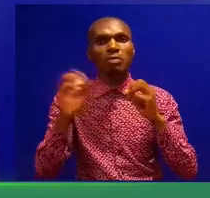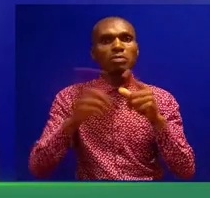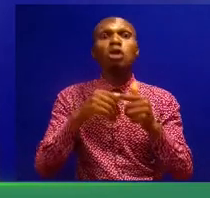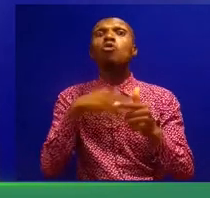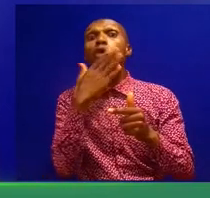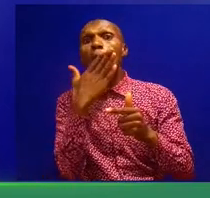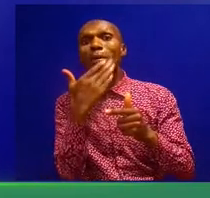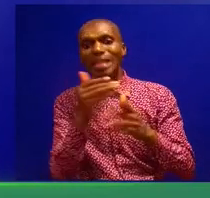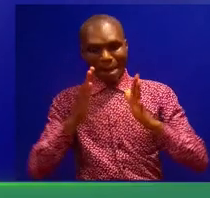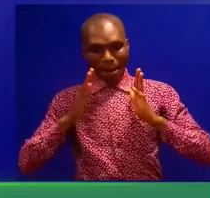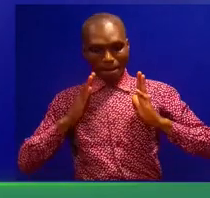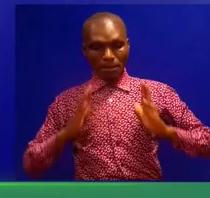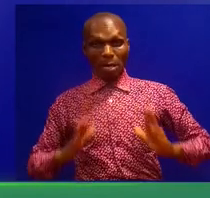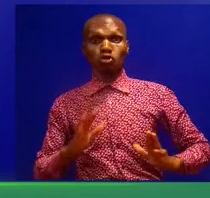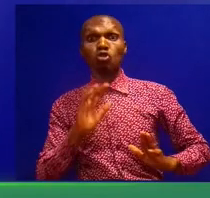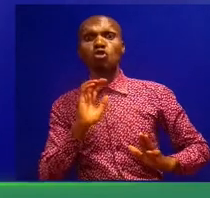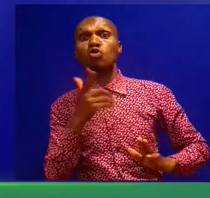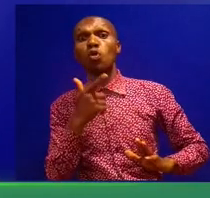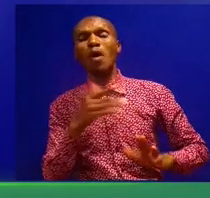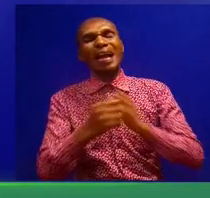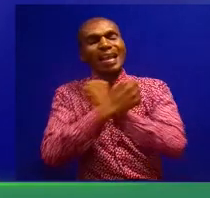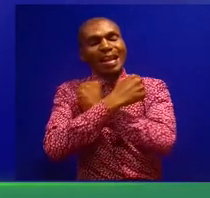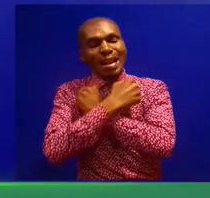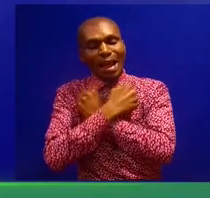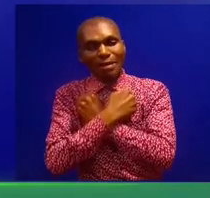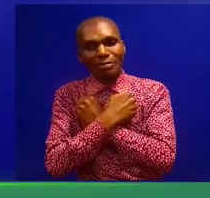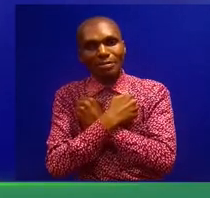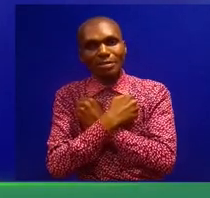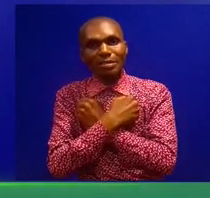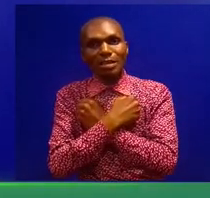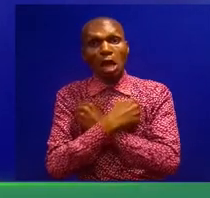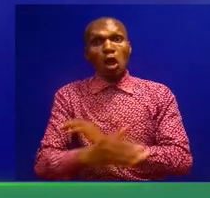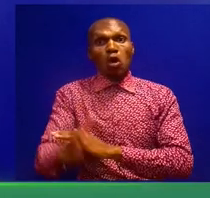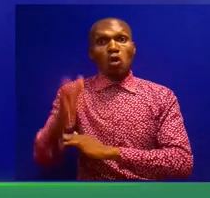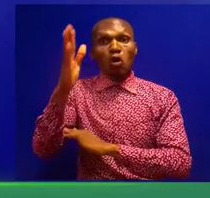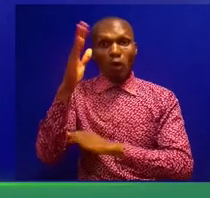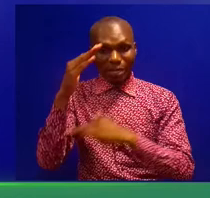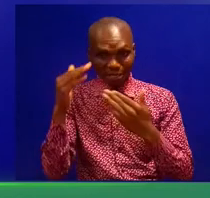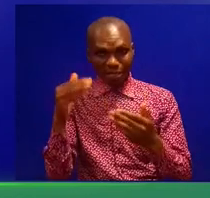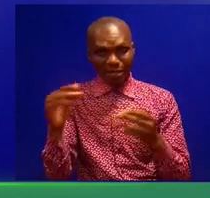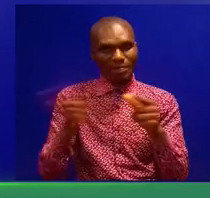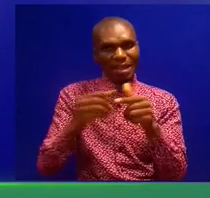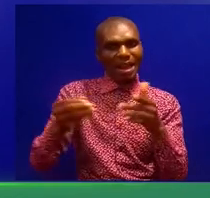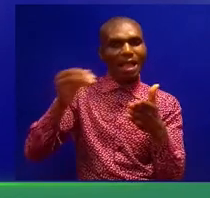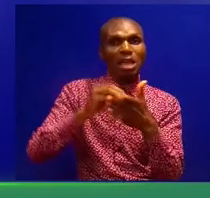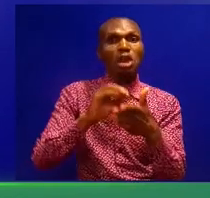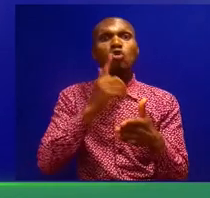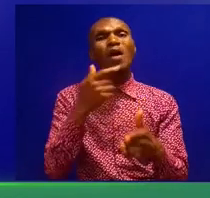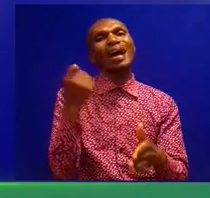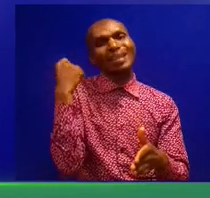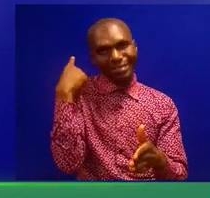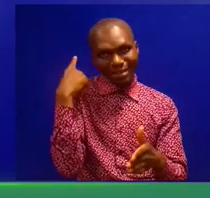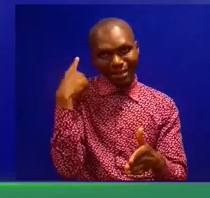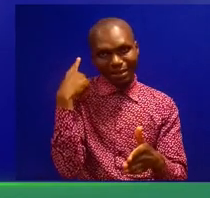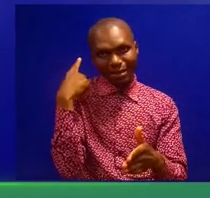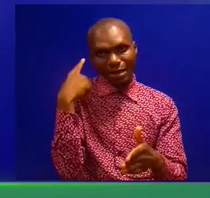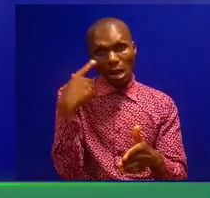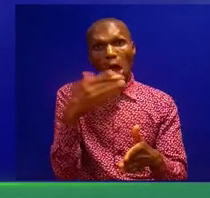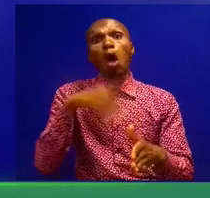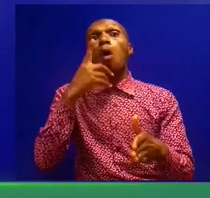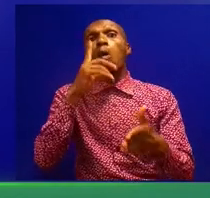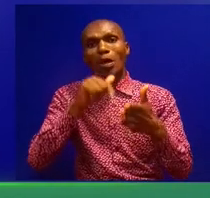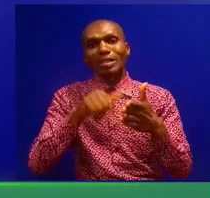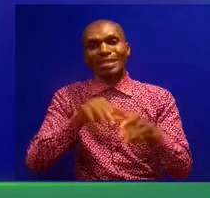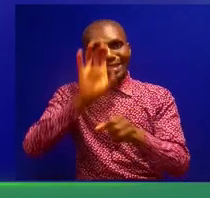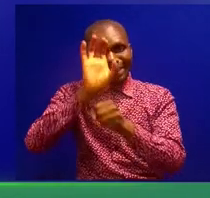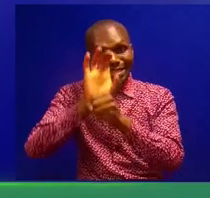kete omonto o anjeta yesu na endo itabete nyasa na endo ra understandi ekie kanisa